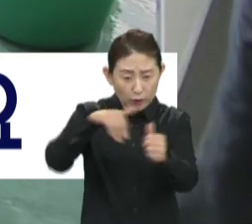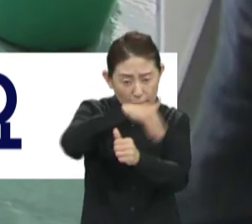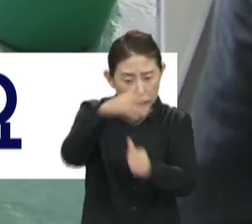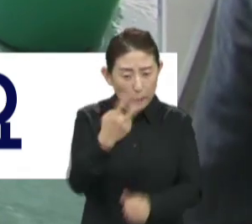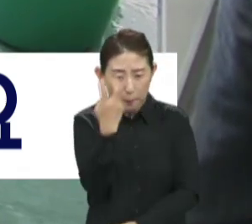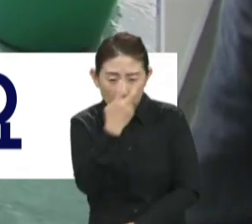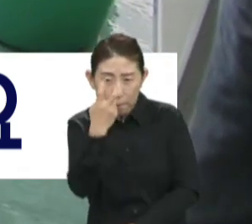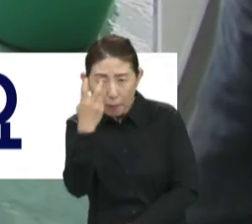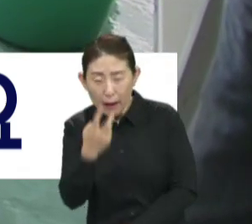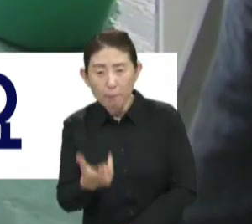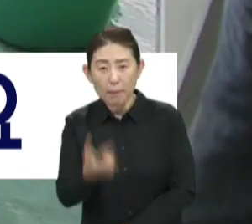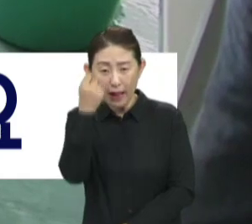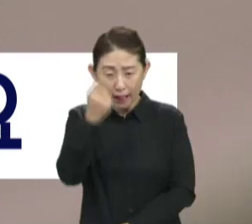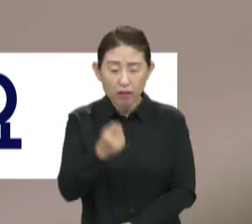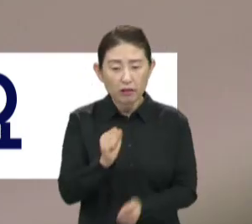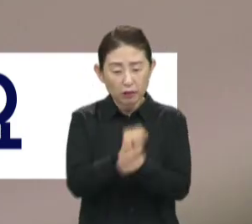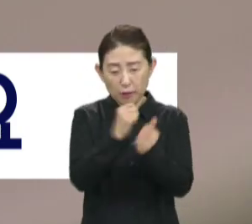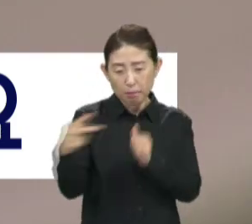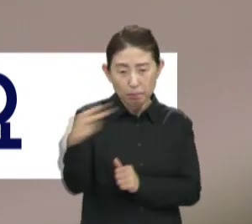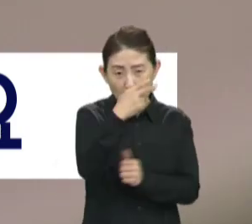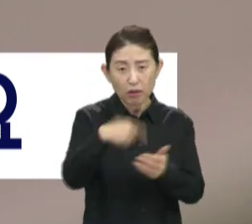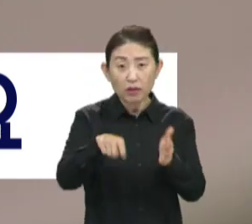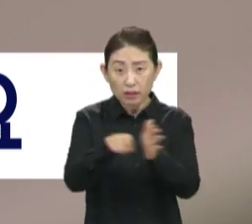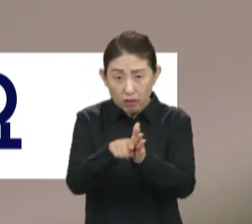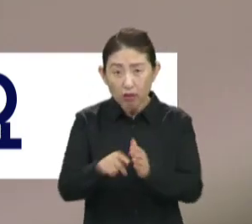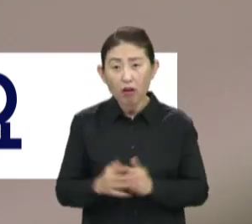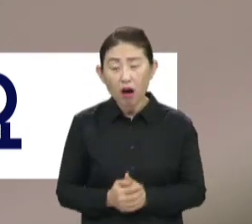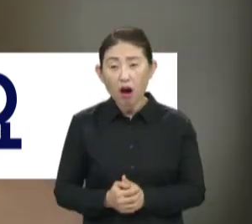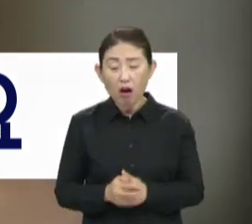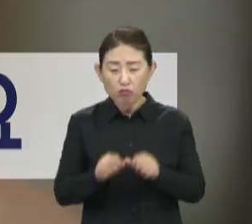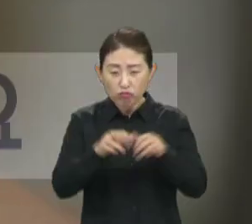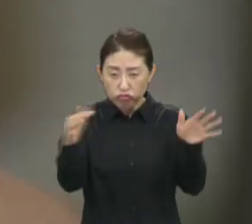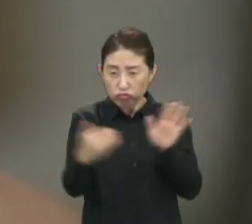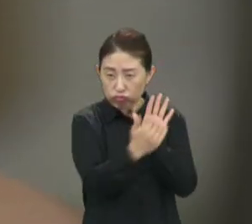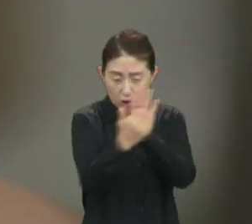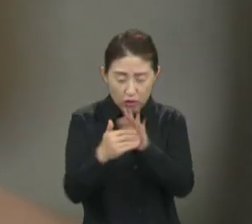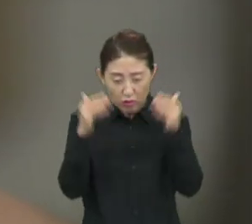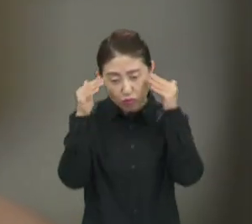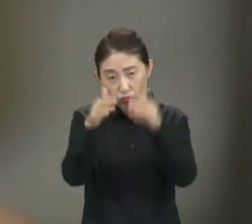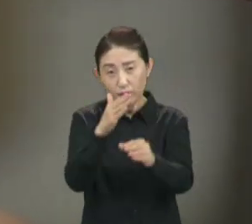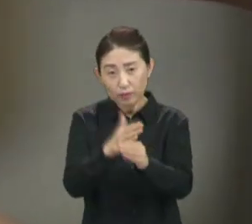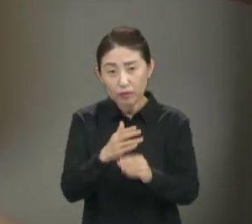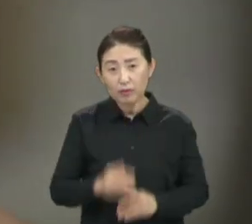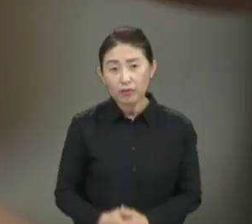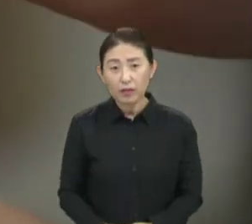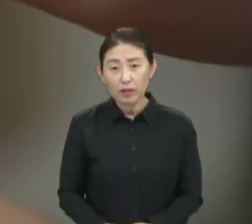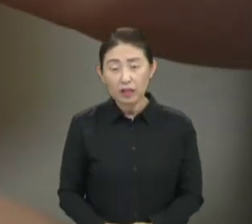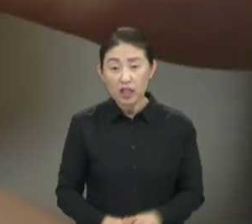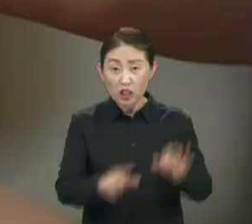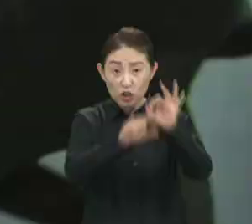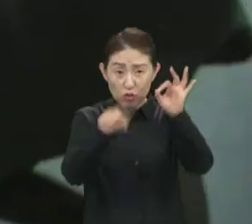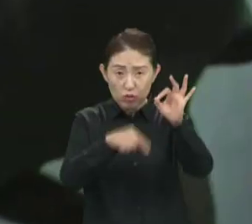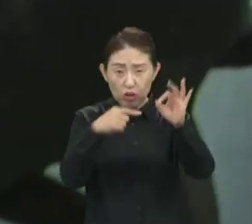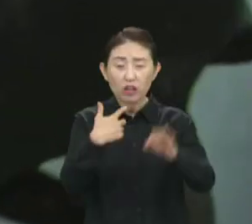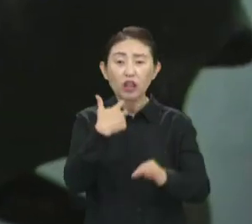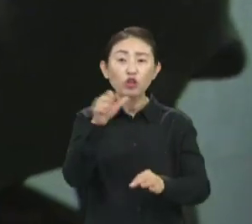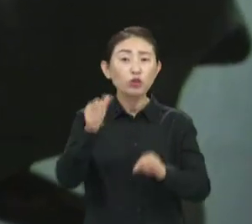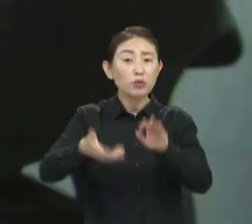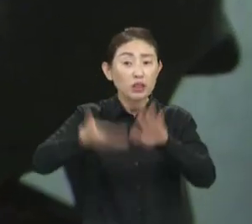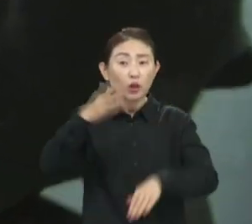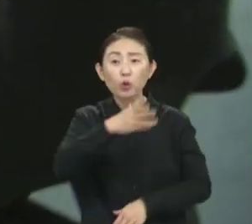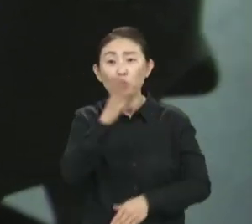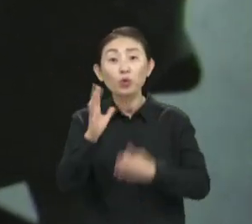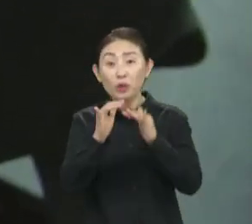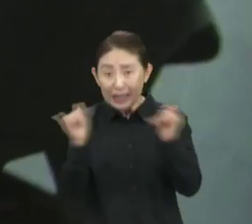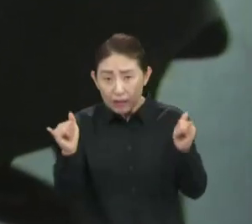모니터링 및 신속 대응 체계를 구축해 감염병 확산 방지에 집중하고 있으며 10월 중 65세 이상